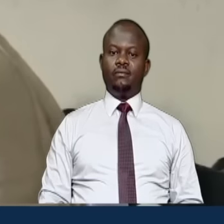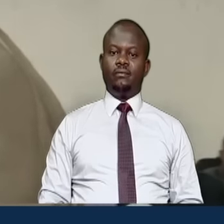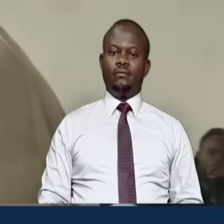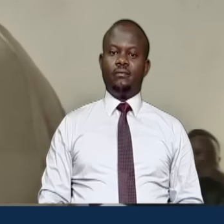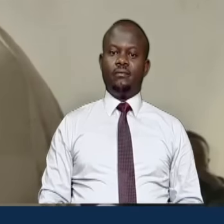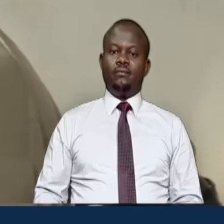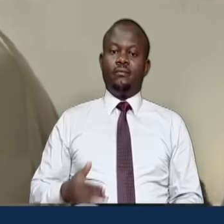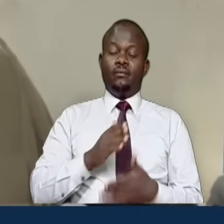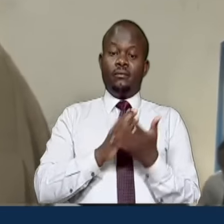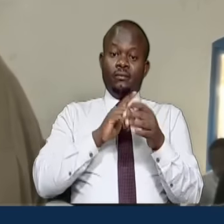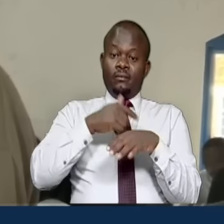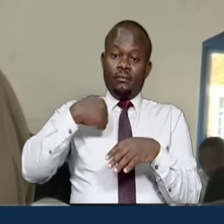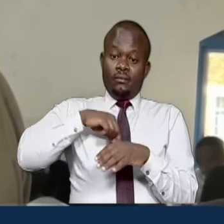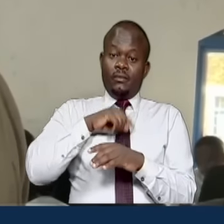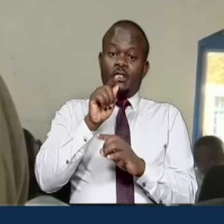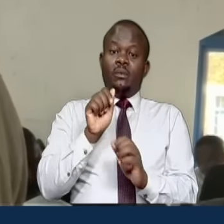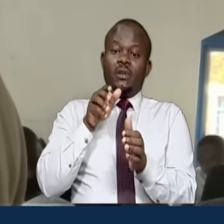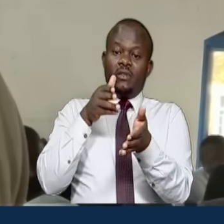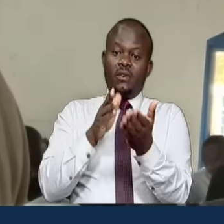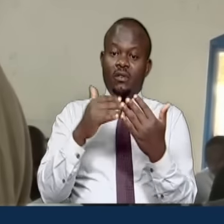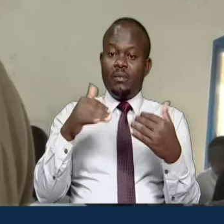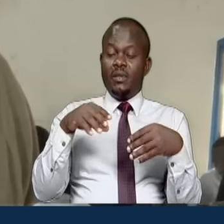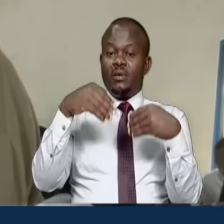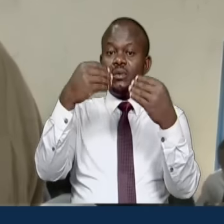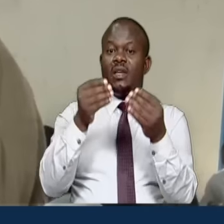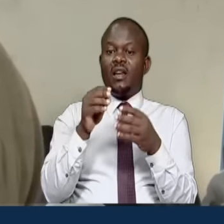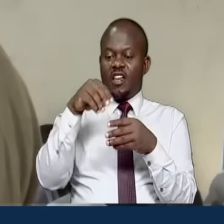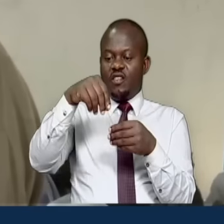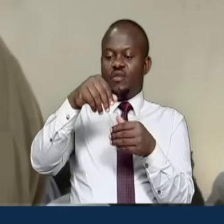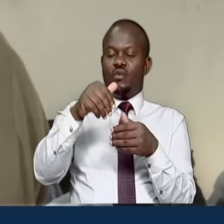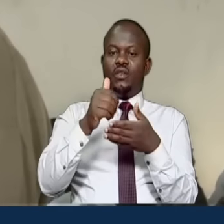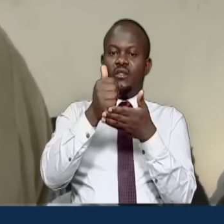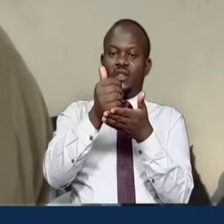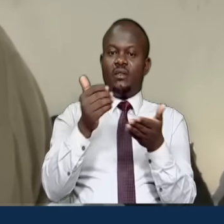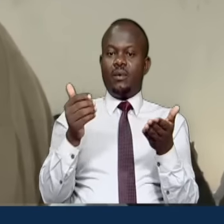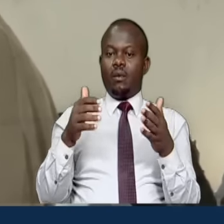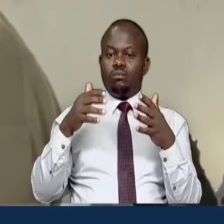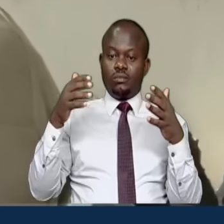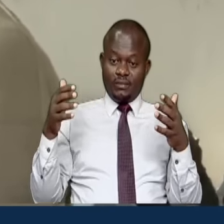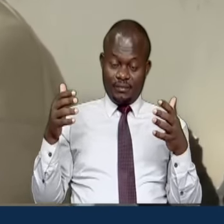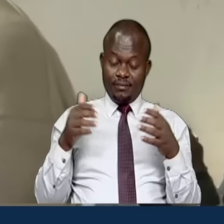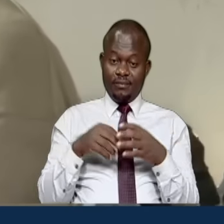muri follow up tumaze gutangisha cyo umuyobozi wanjye arabizi ndamamuzana,